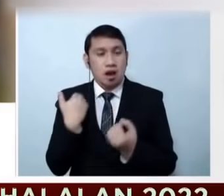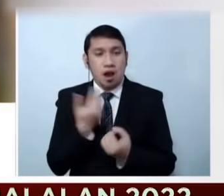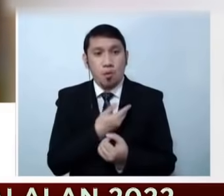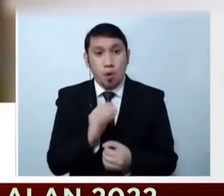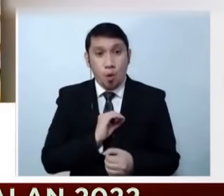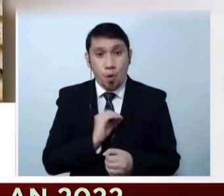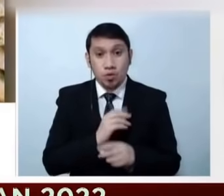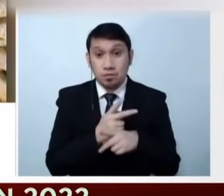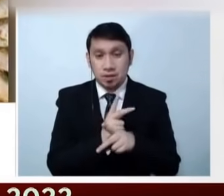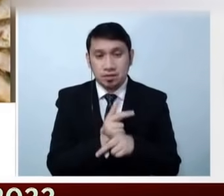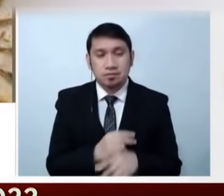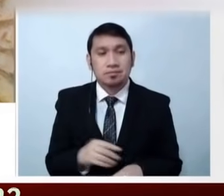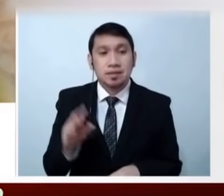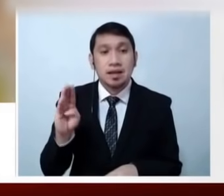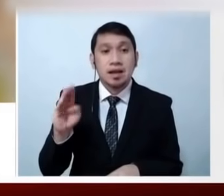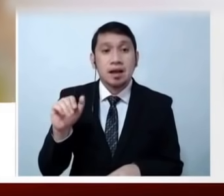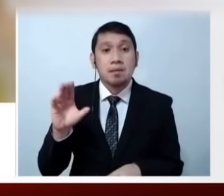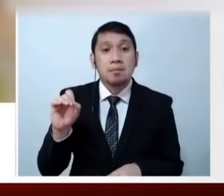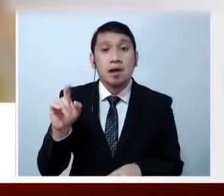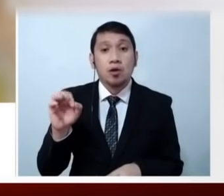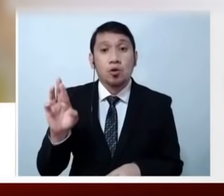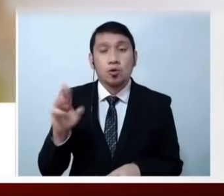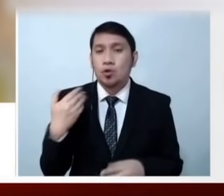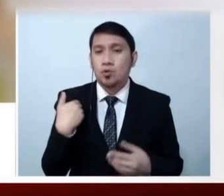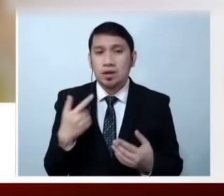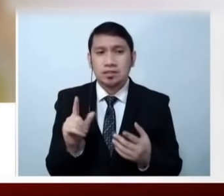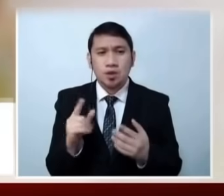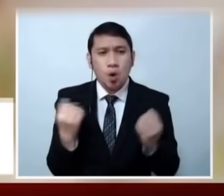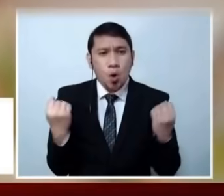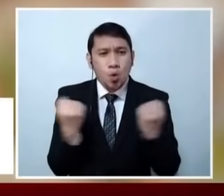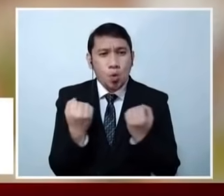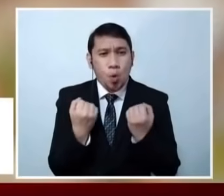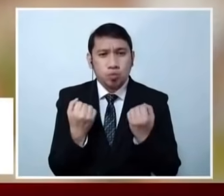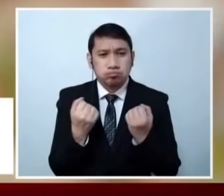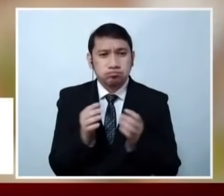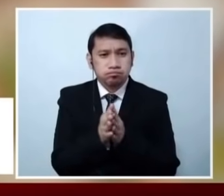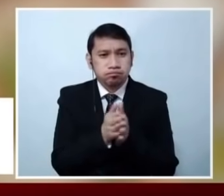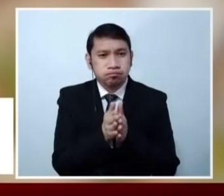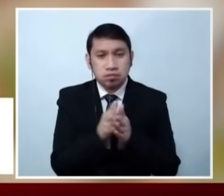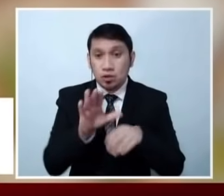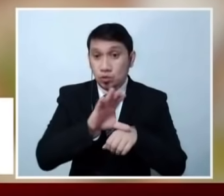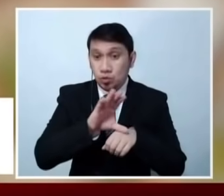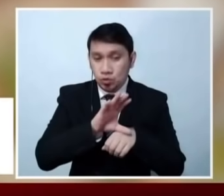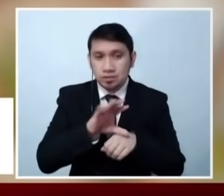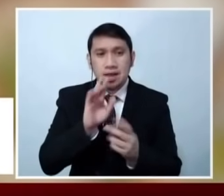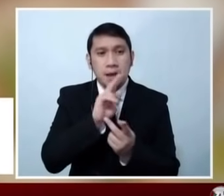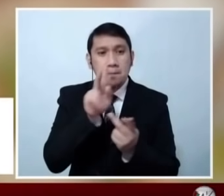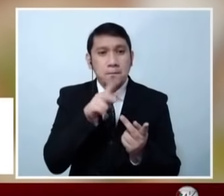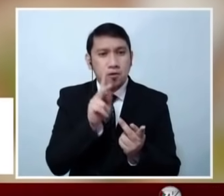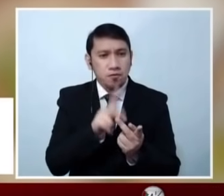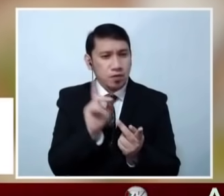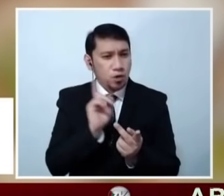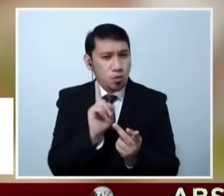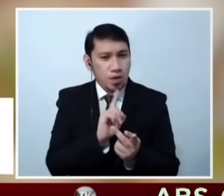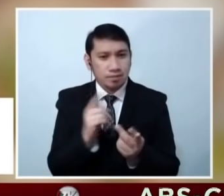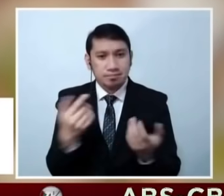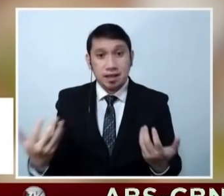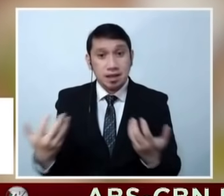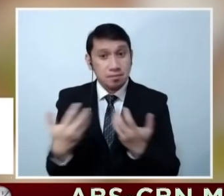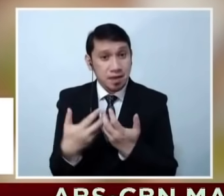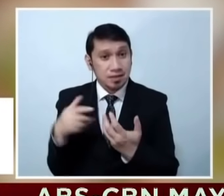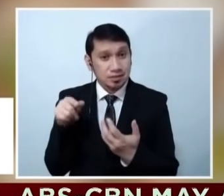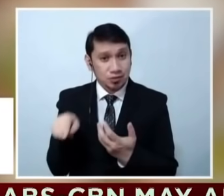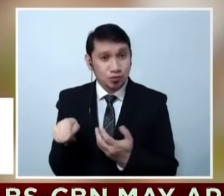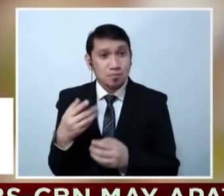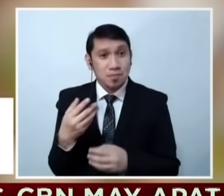Sa Bacolor, ipinagmamalaki itong kanilang cold version ng tsokolate Batirol na perfect eterno sa kanilang healthy craving